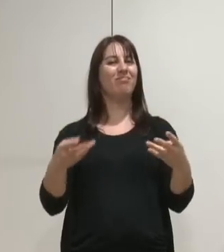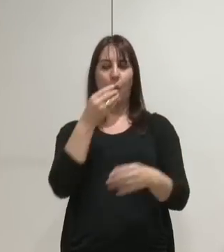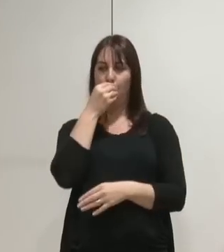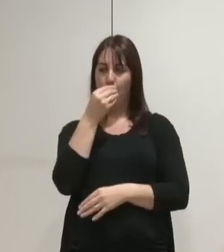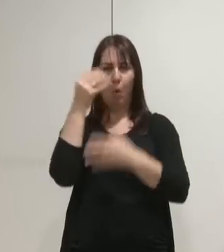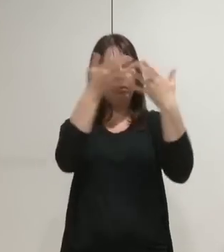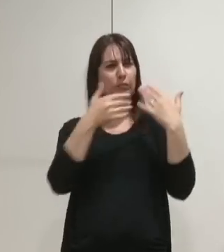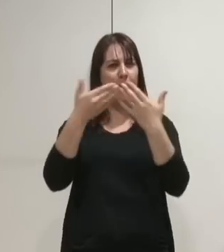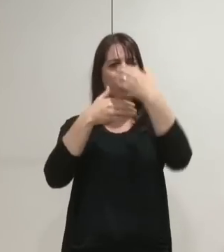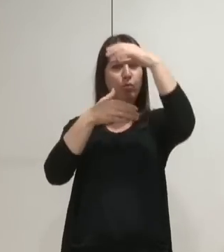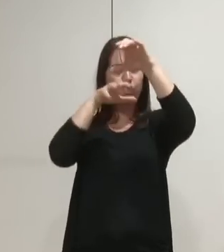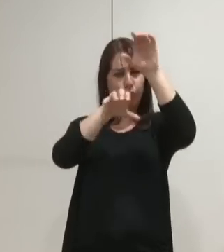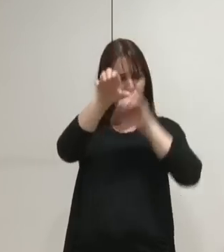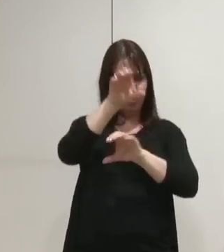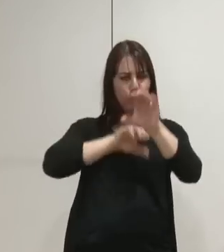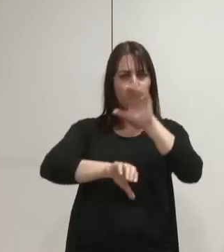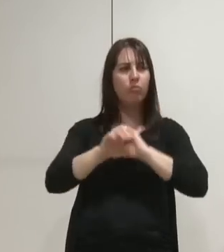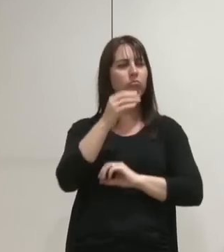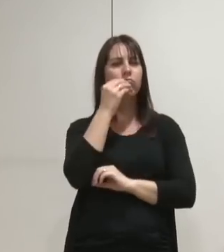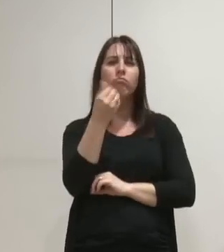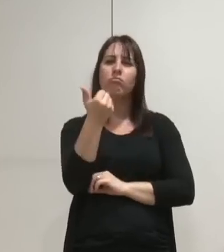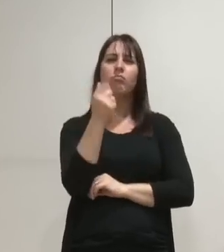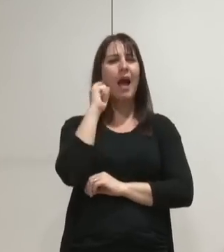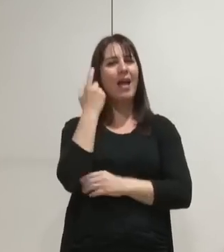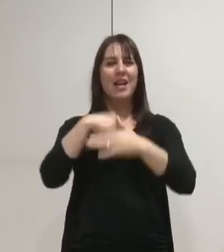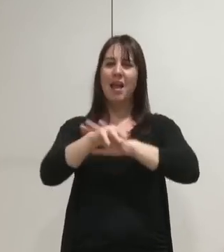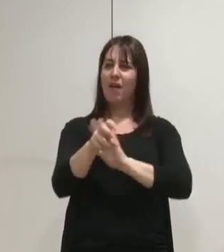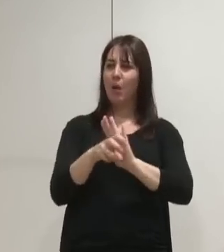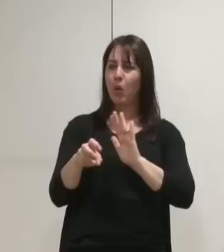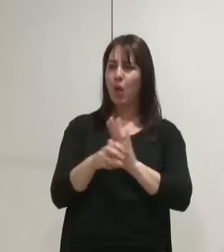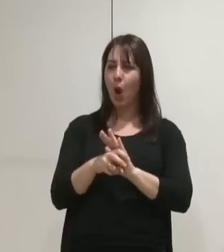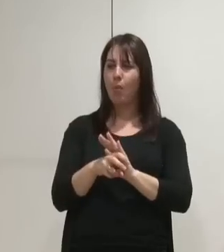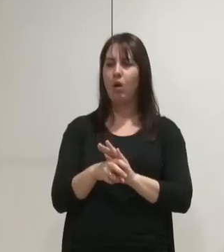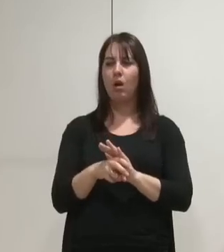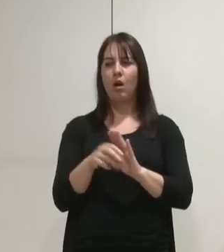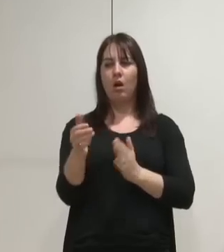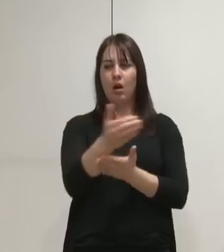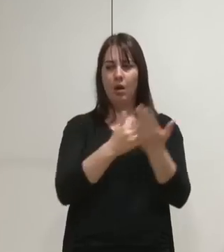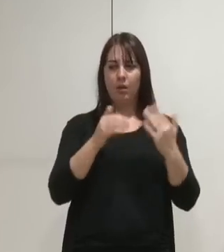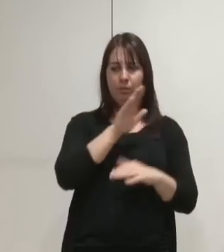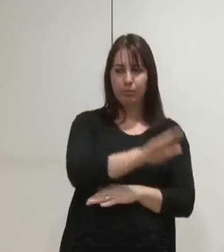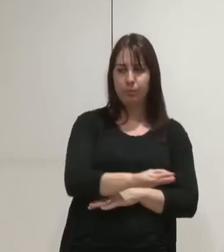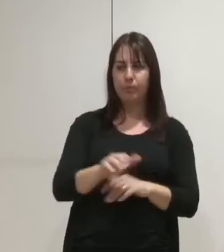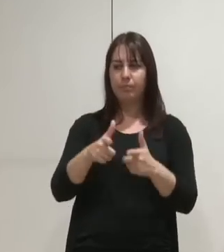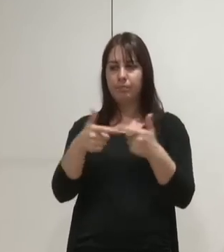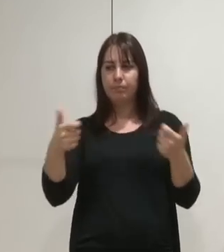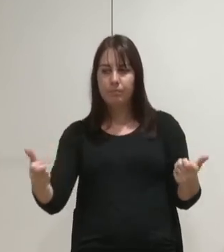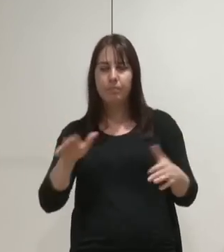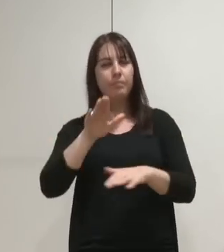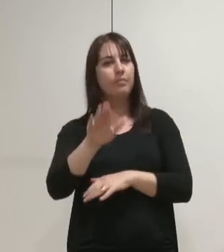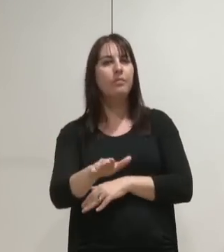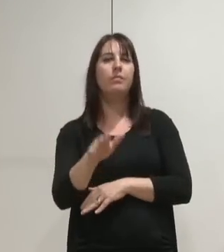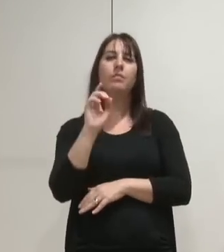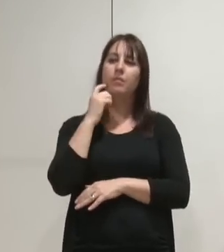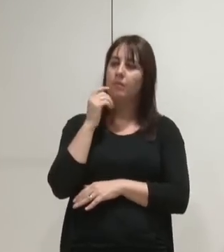types de calculs qui entrent en considération dans le coût d'un élève à Grenoble les cût li au personnel les coup au locaux les cous liés aux élèves et les